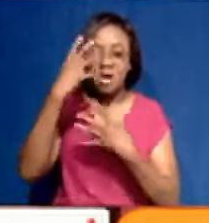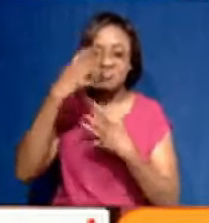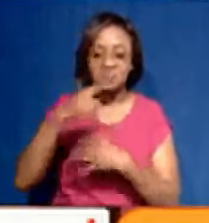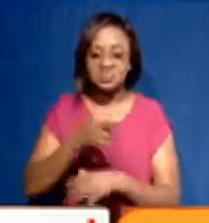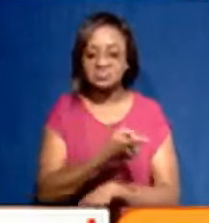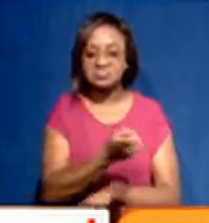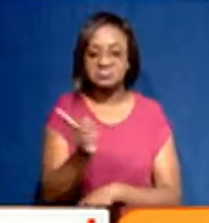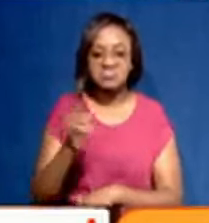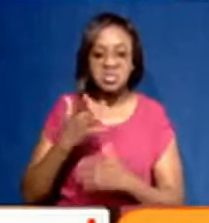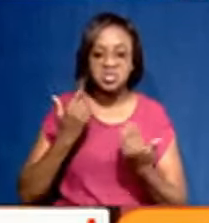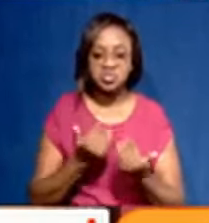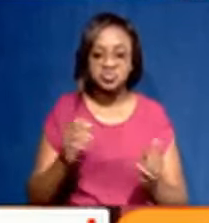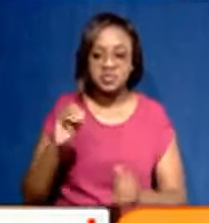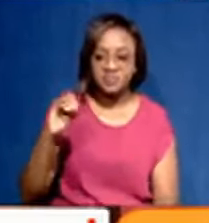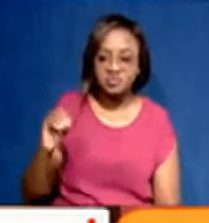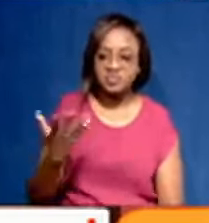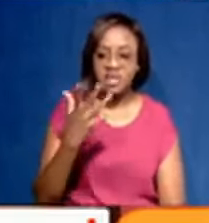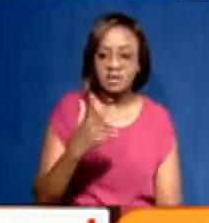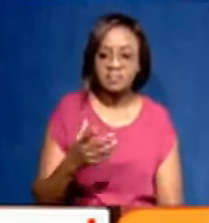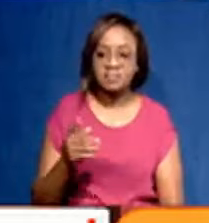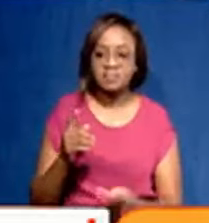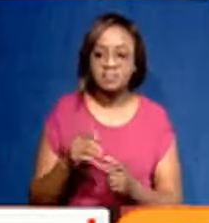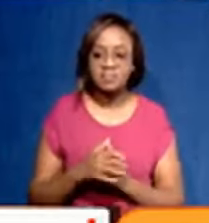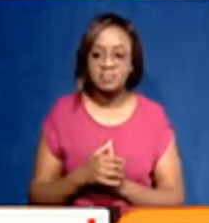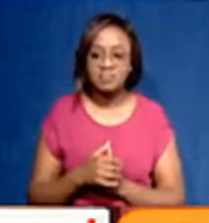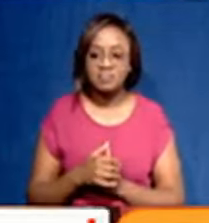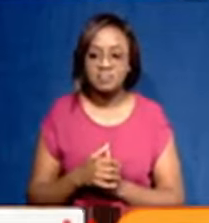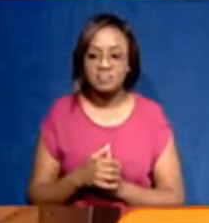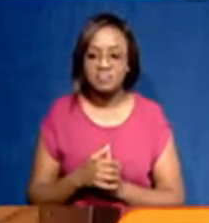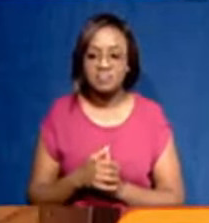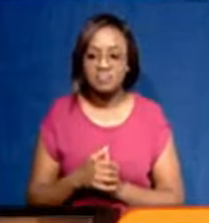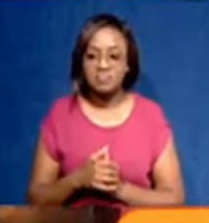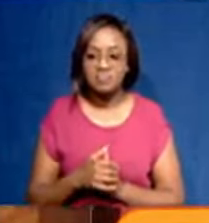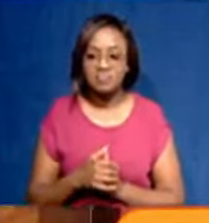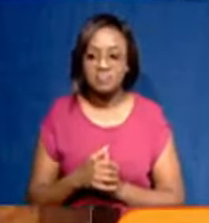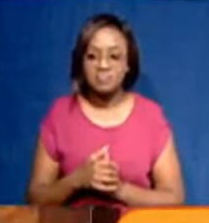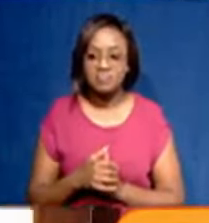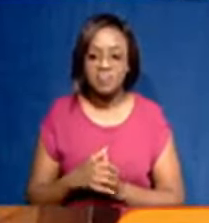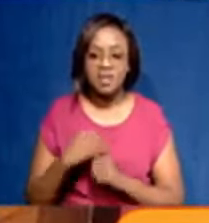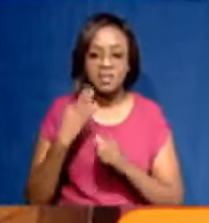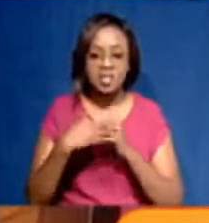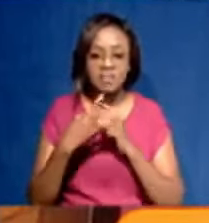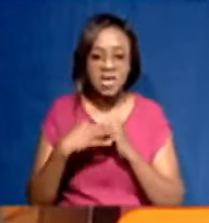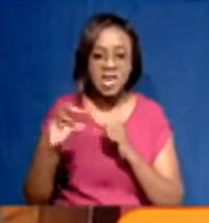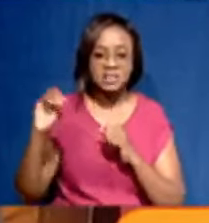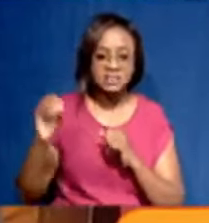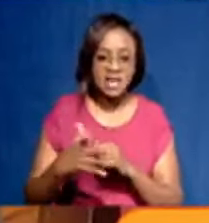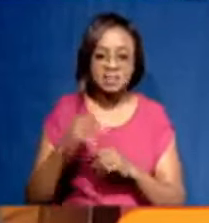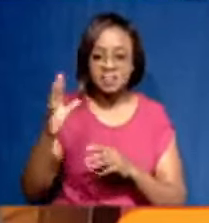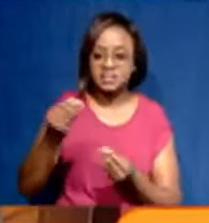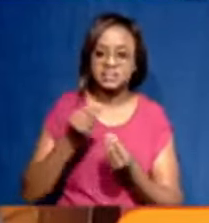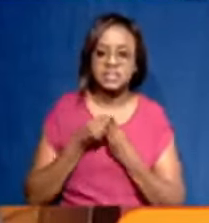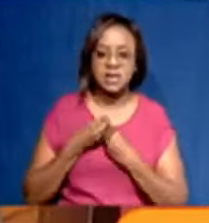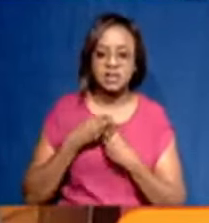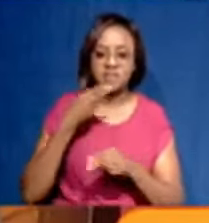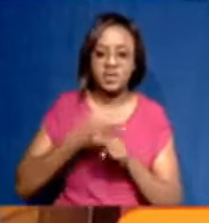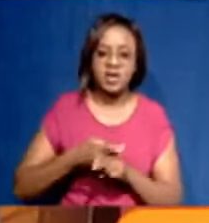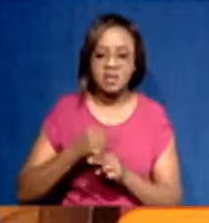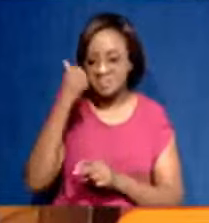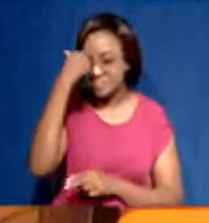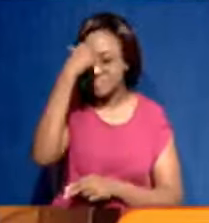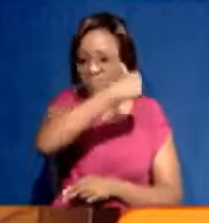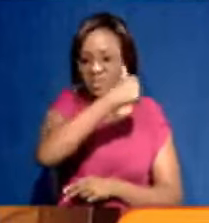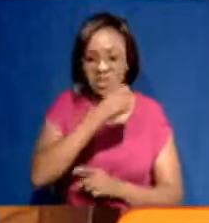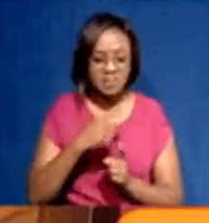nini wa slum. Tunaitwa kitongoji duni, mtaa wa mabanda wa Kibera. Yaani hizo ndio majina zetu. Hakuna jina